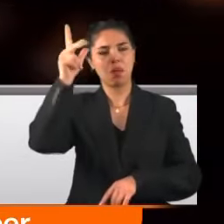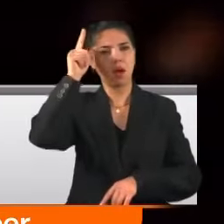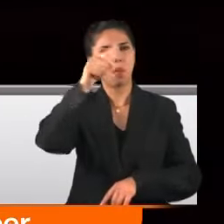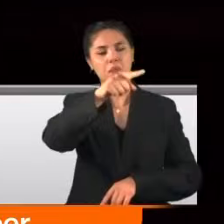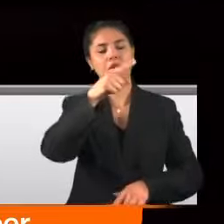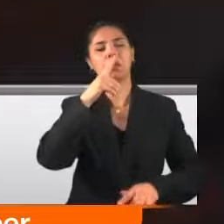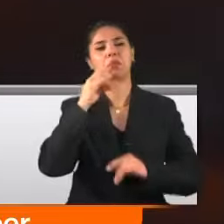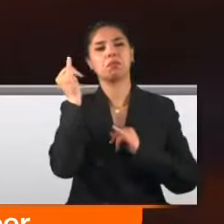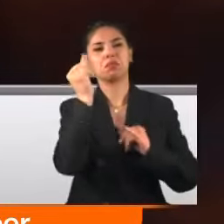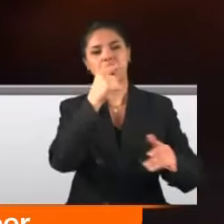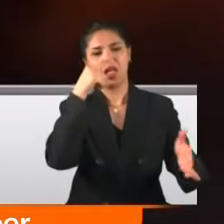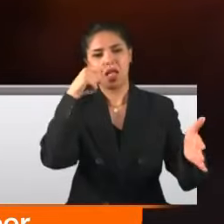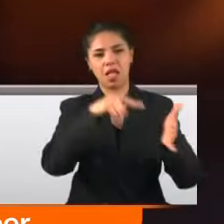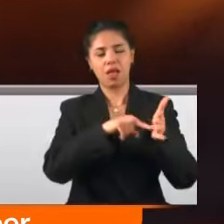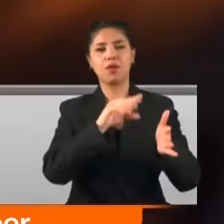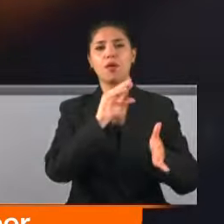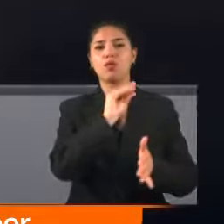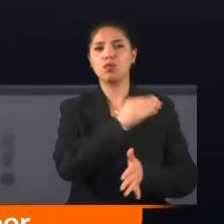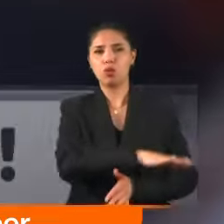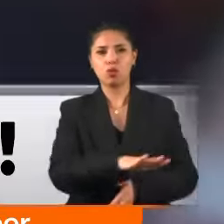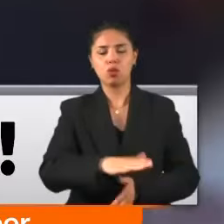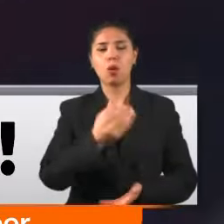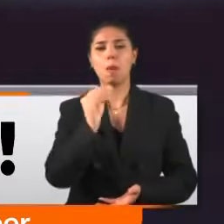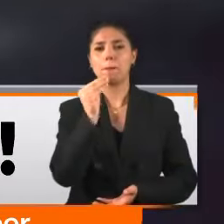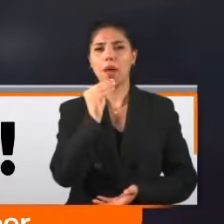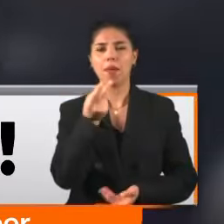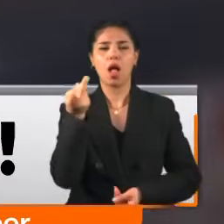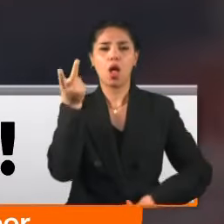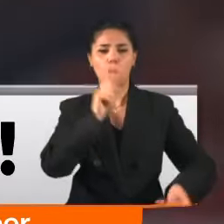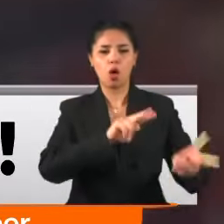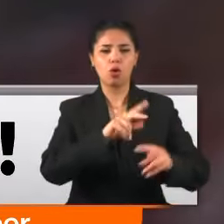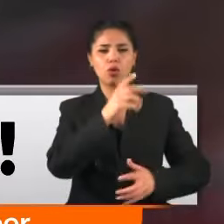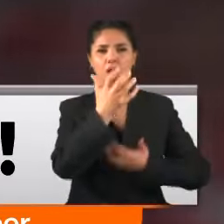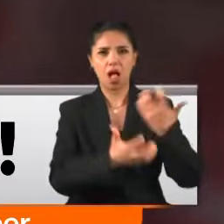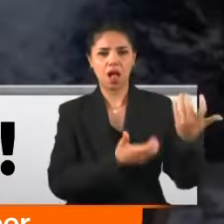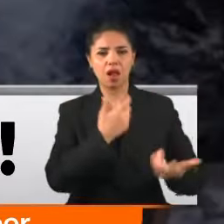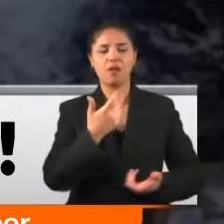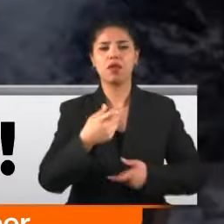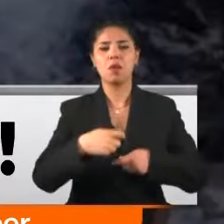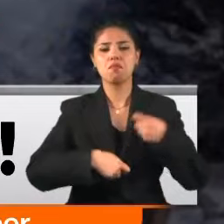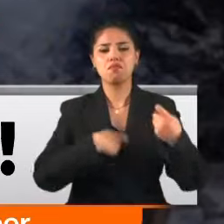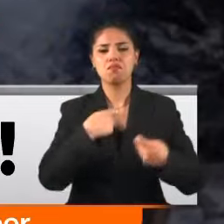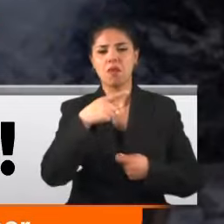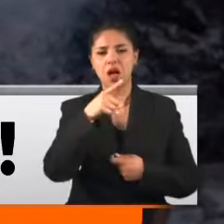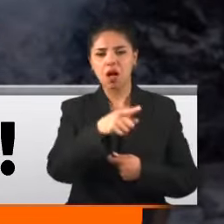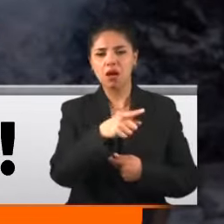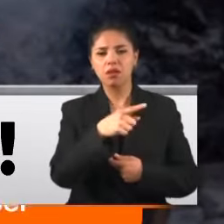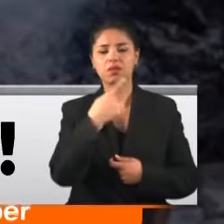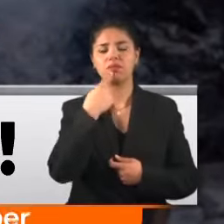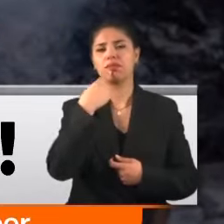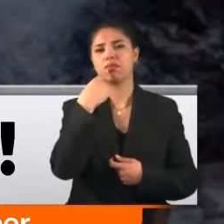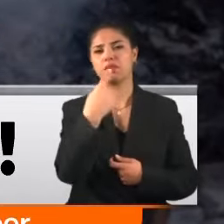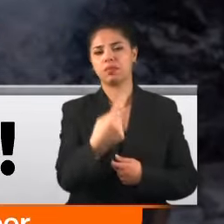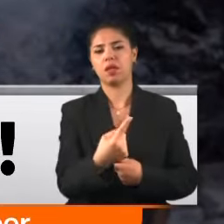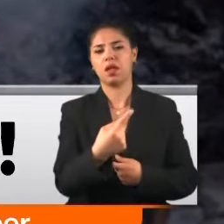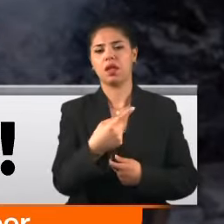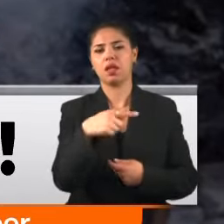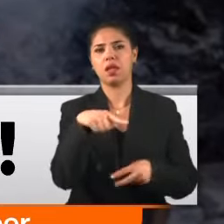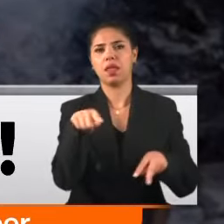çocukların ve bebeklerin alevler içinde ölüme mahkum olduğu felaketin bahanesini buldu. Amerikan medyası Netanyahu'nun tezine arka